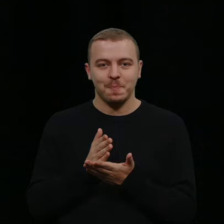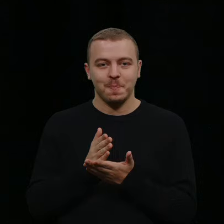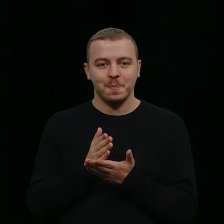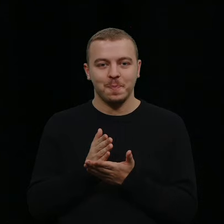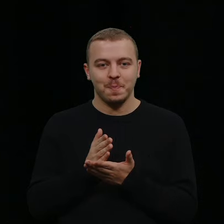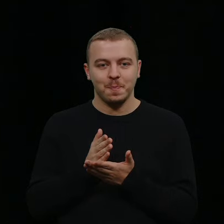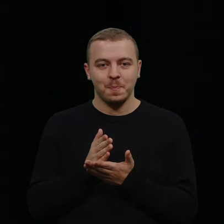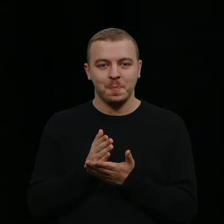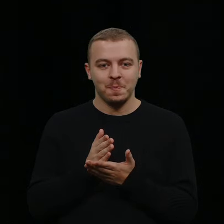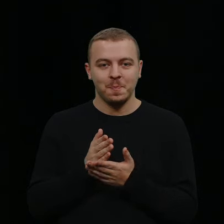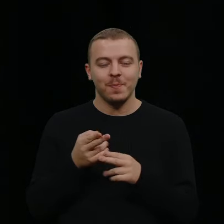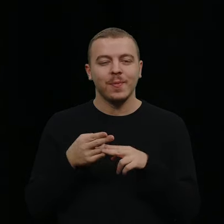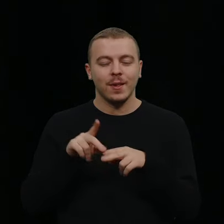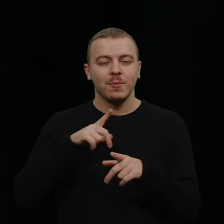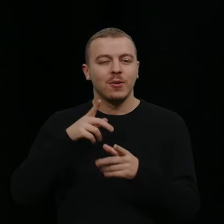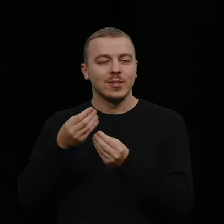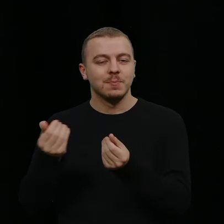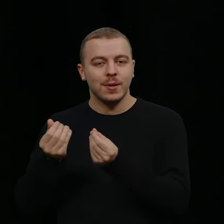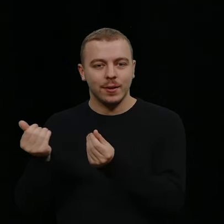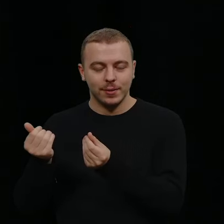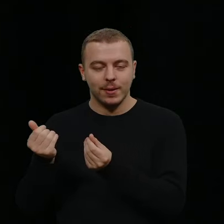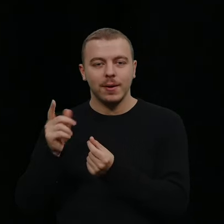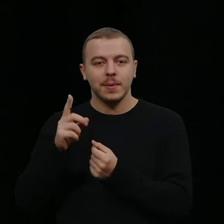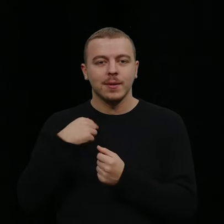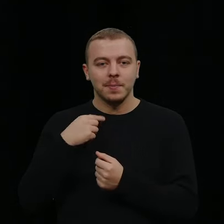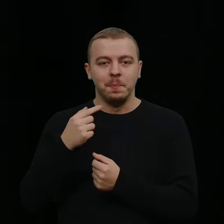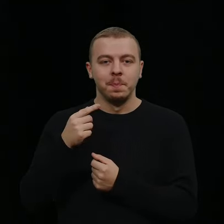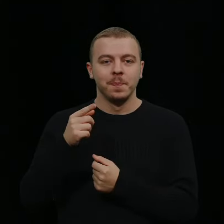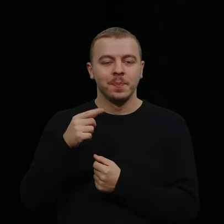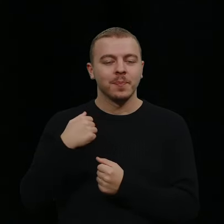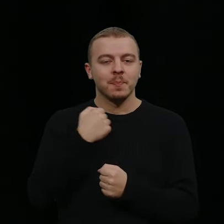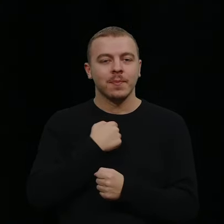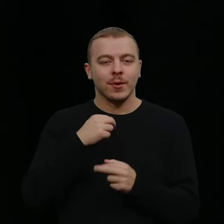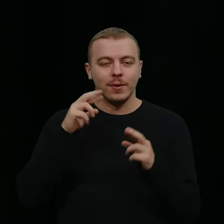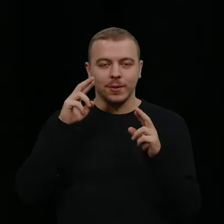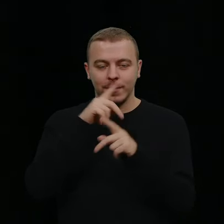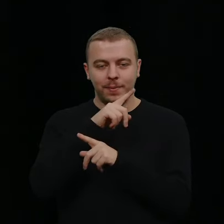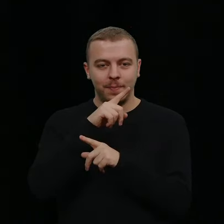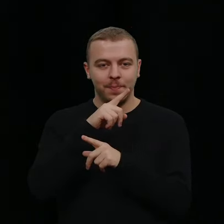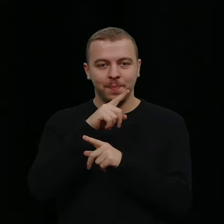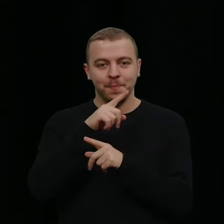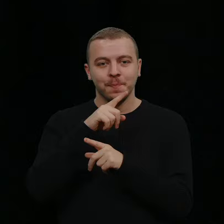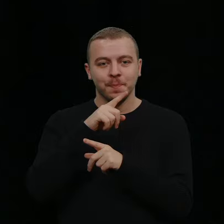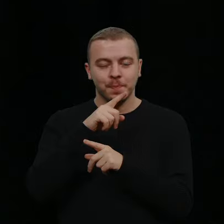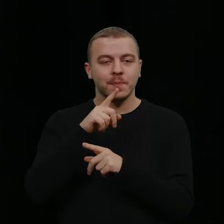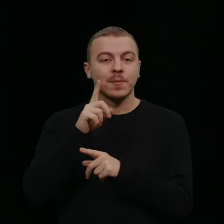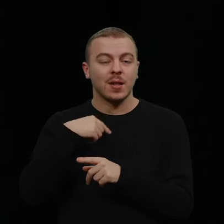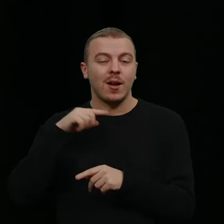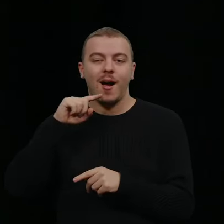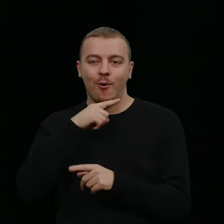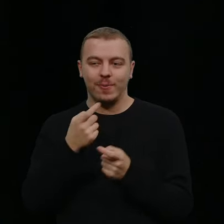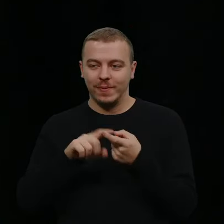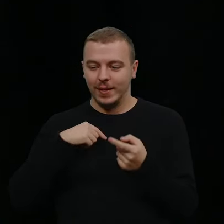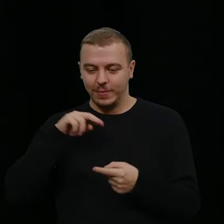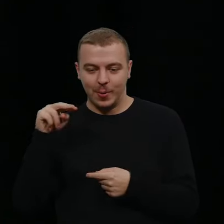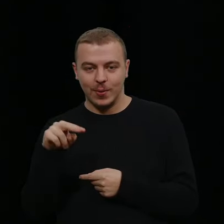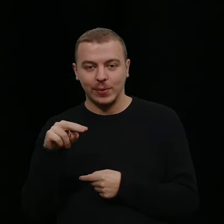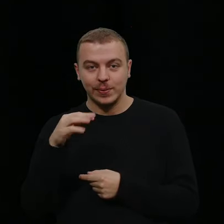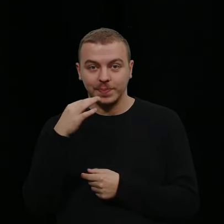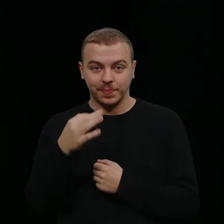reiškia, sprendžiama ir todėl aš dabar bijau suklyst, bet tikrai, tai jeigu, žinot, aš jau kaip ekonomistas kalbu,